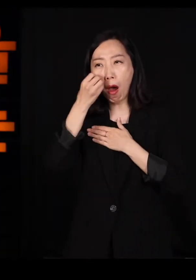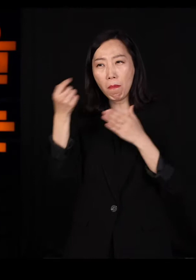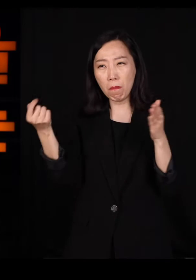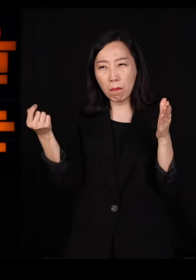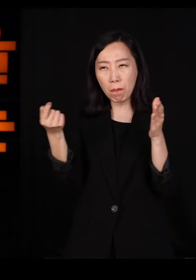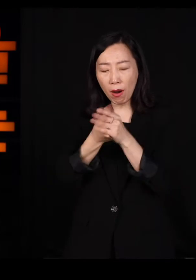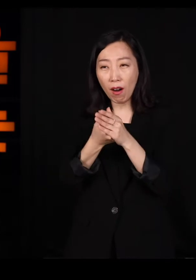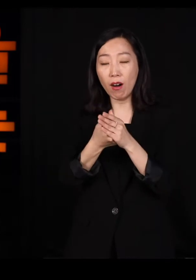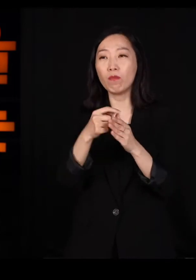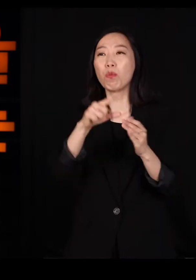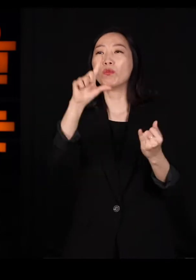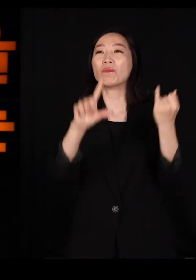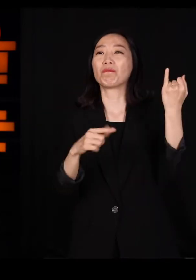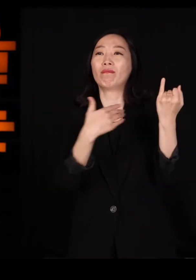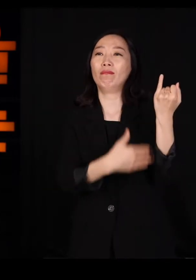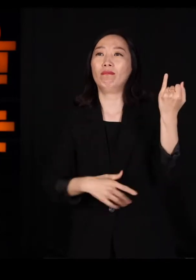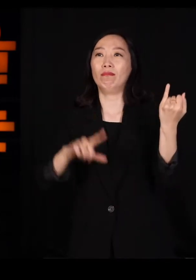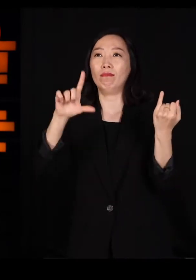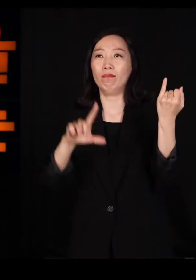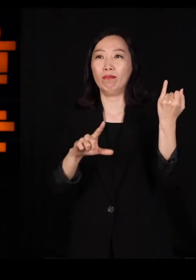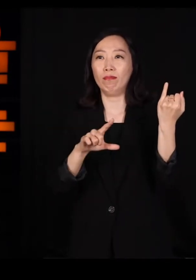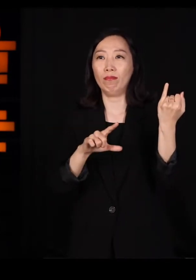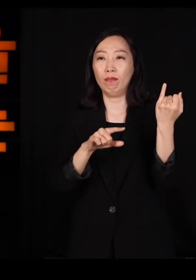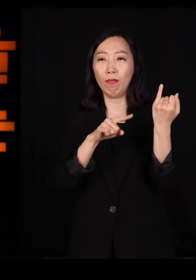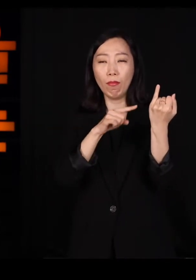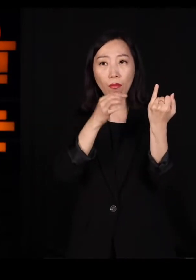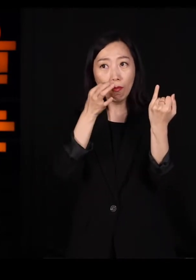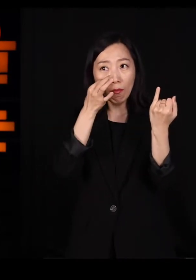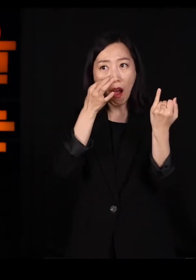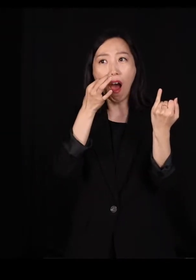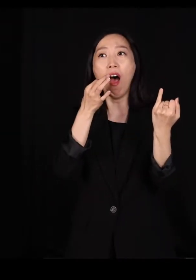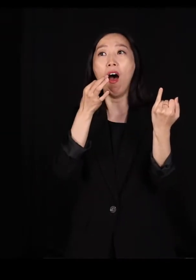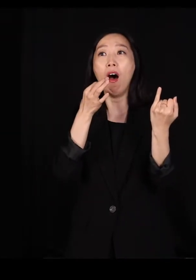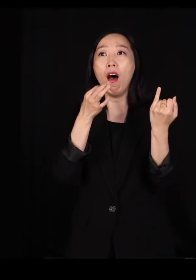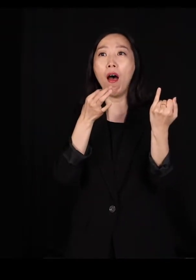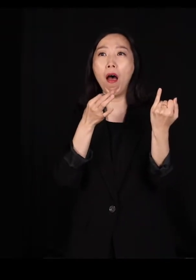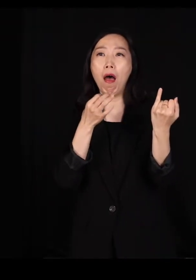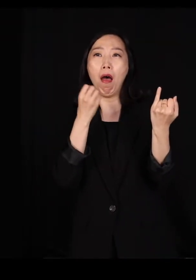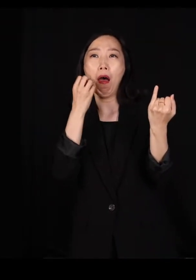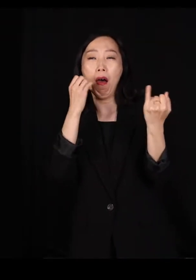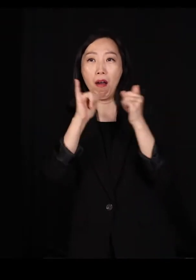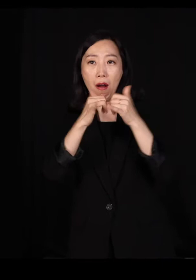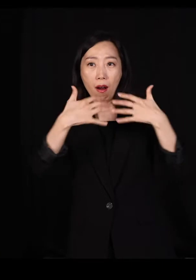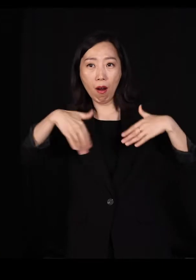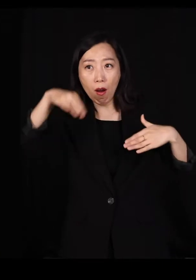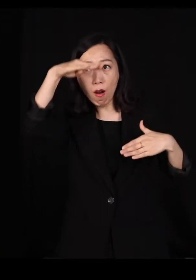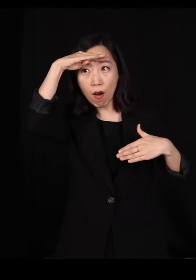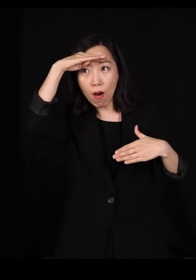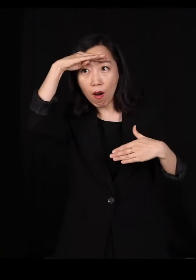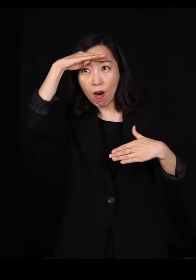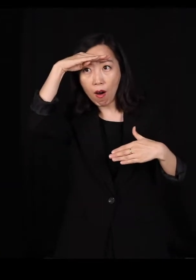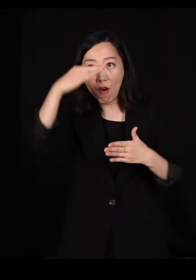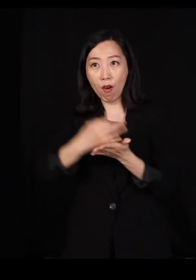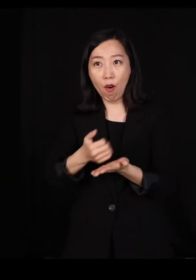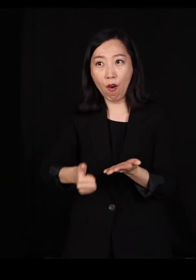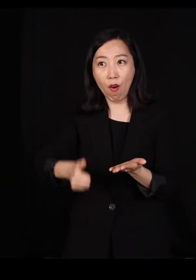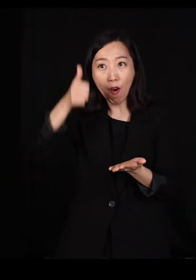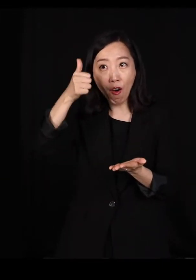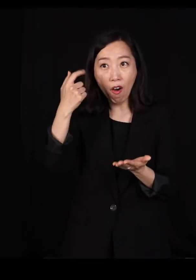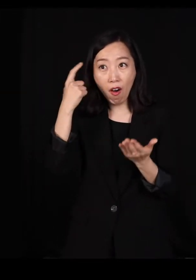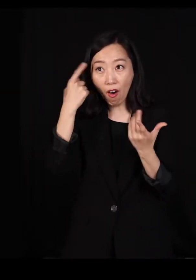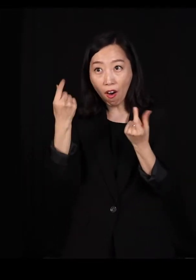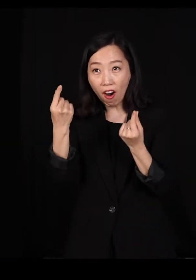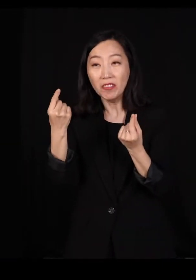신체가 기형적인 그런 모습이었거든요. 그러다 보니까 이 사람 데려다가 구경거리로 삼으면 돈 많이 벌겠다